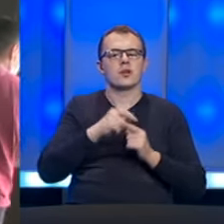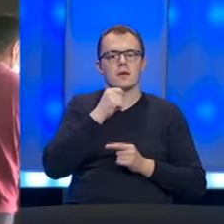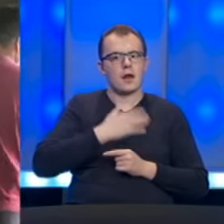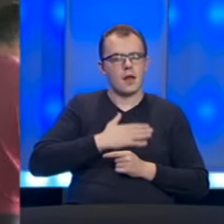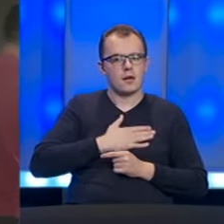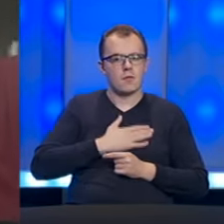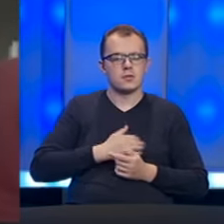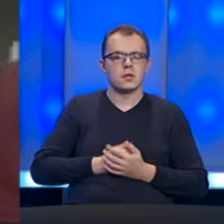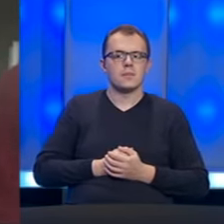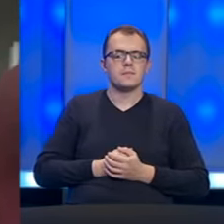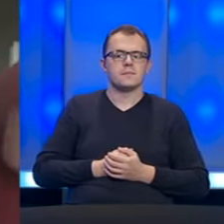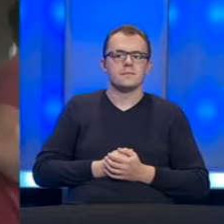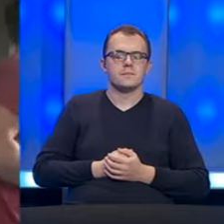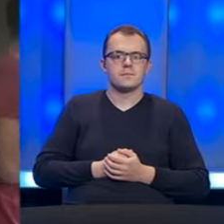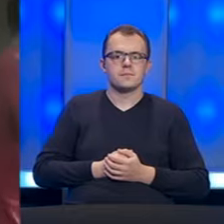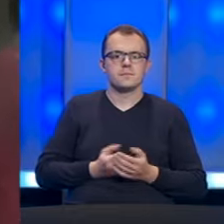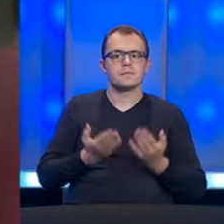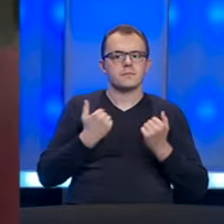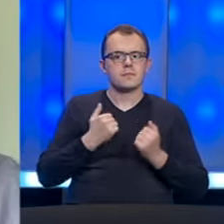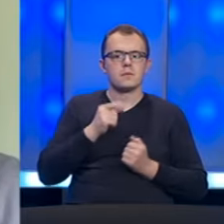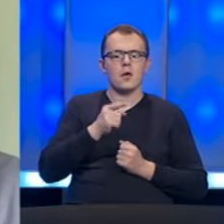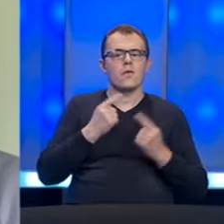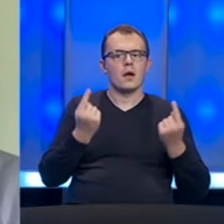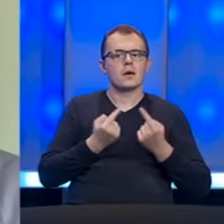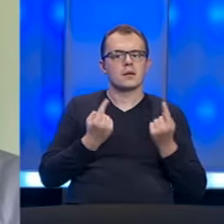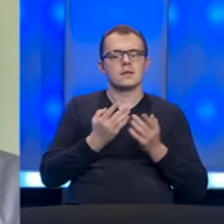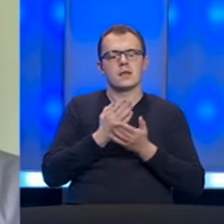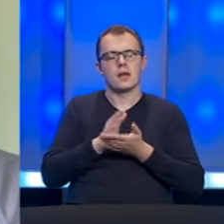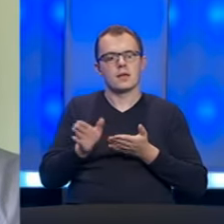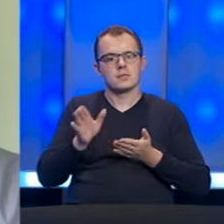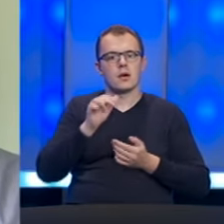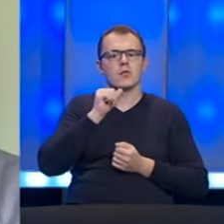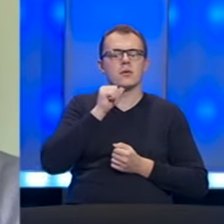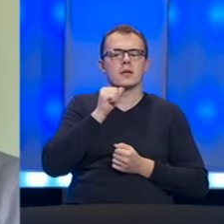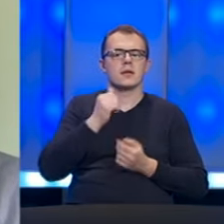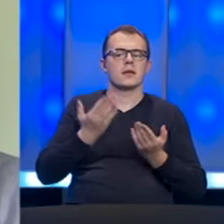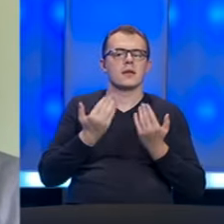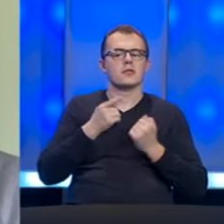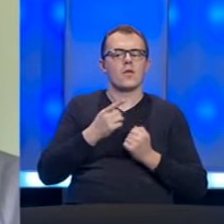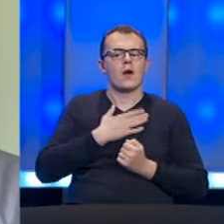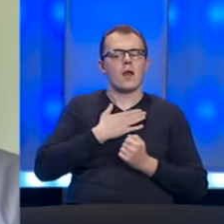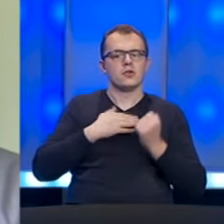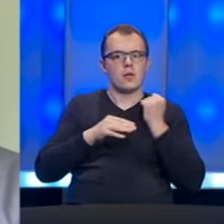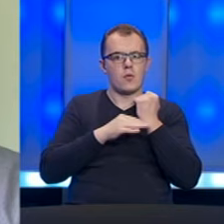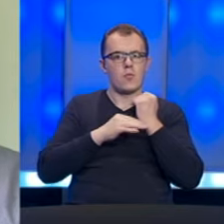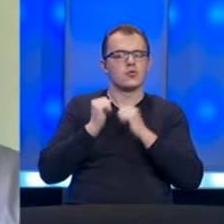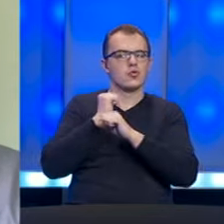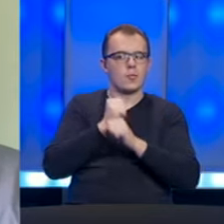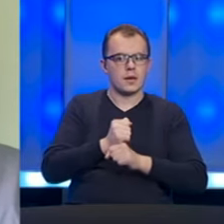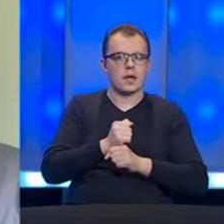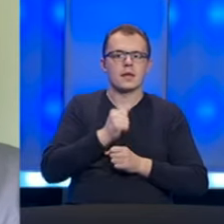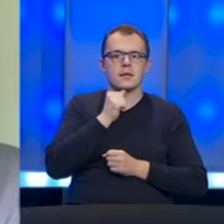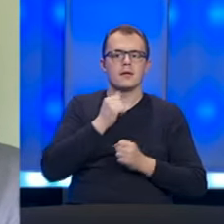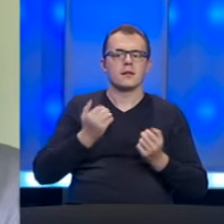se da je ova kriza na izmaku i da će ova naša pomoć doprinijeti